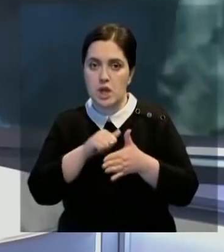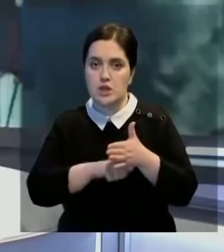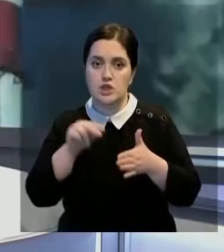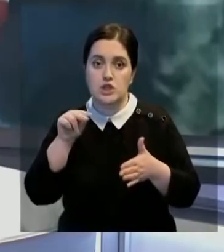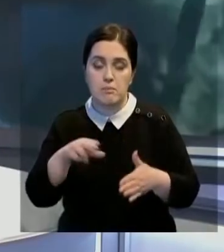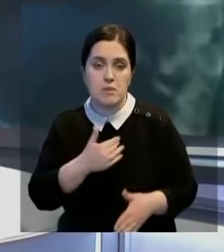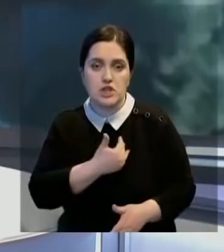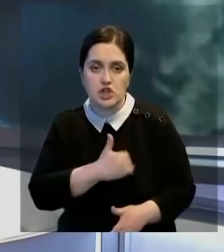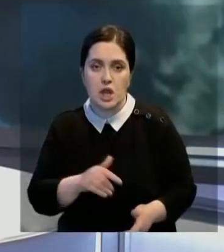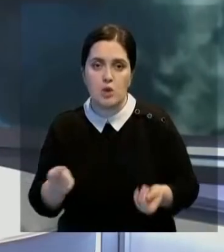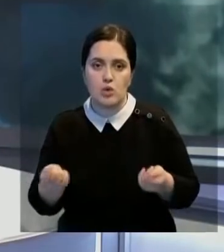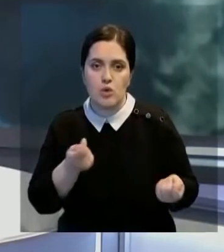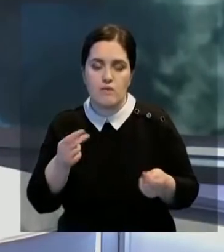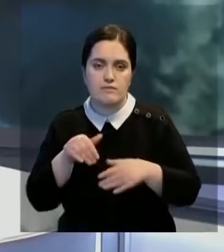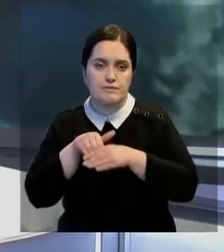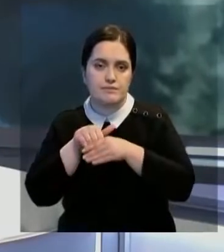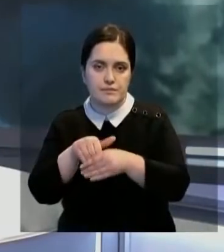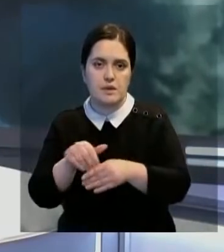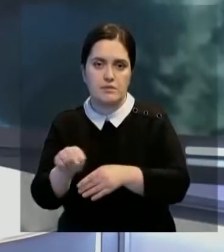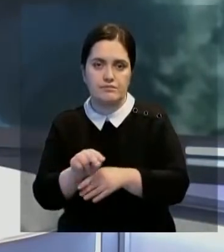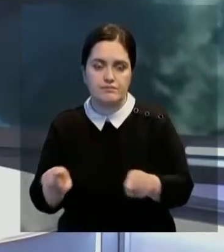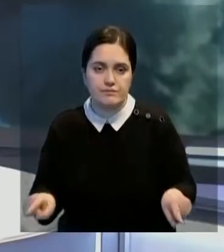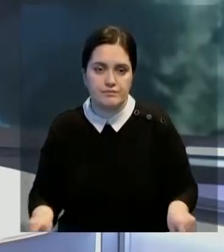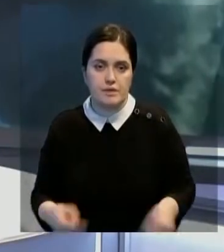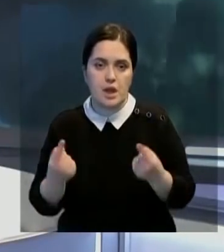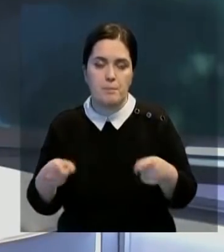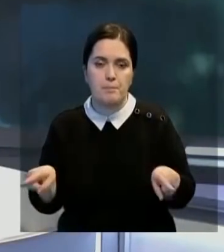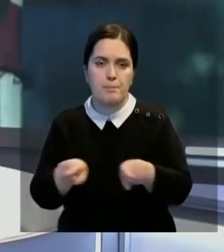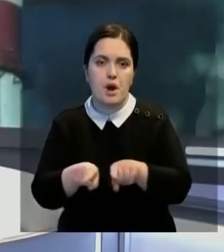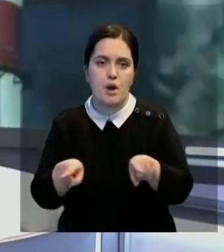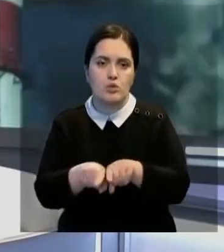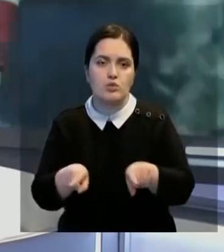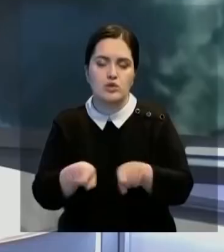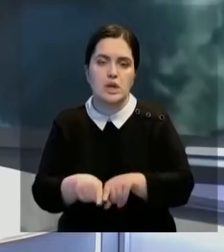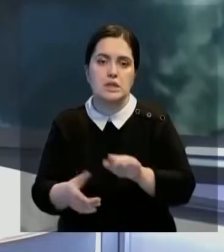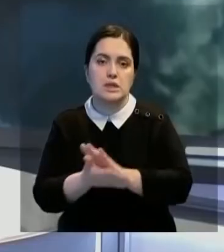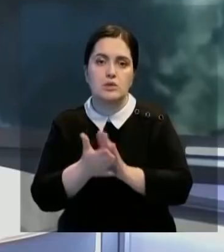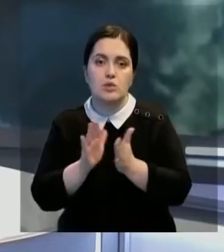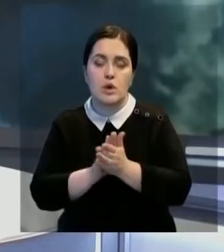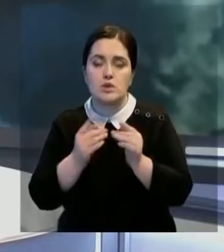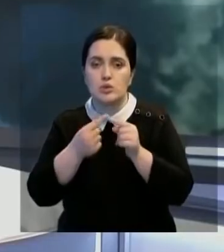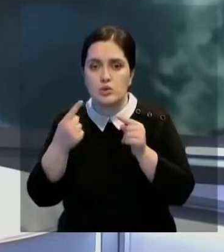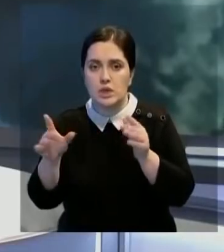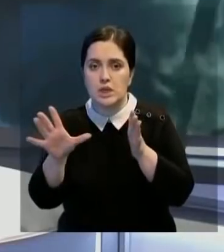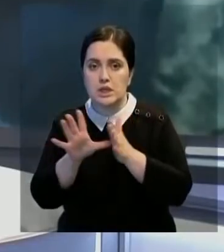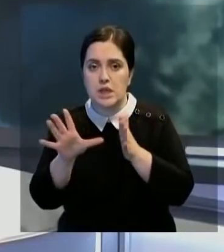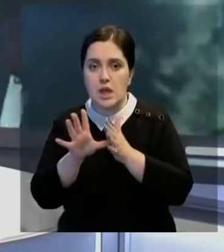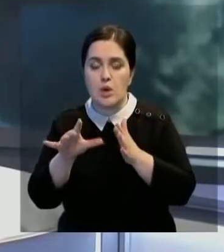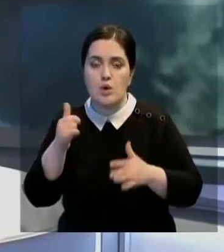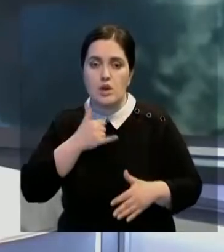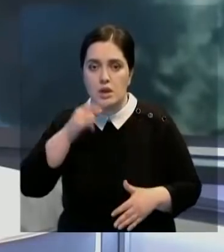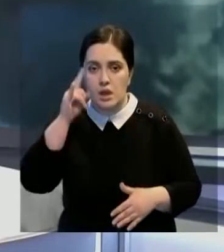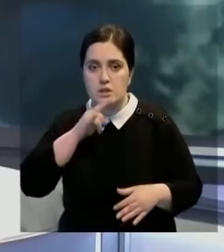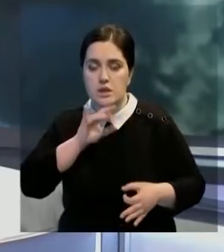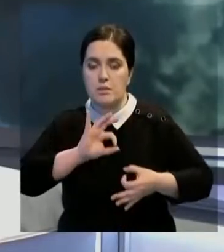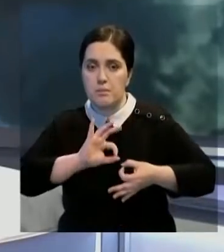нежелание руководства станции вкладываться в модернизацию предприятия. Более того, похожая ситуация и на других объектах энергетической инфраструктуры